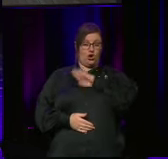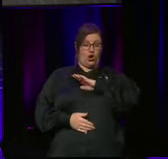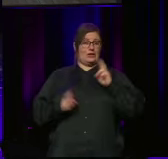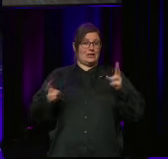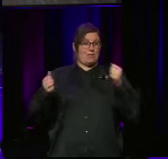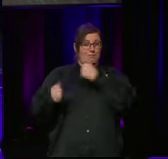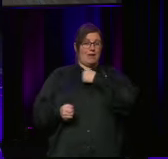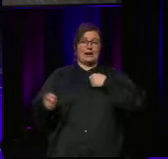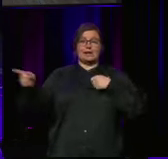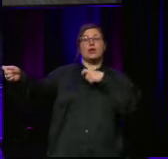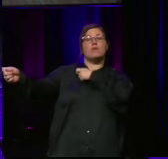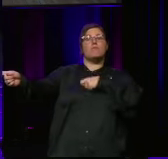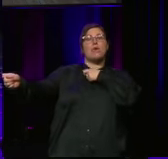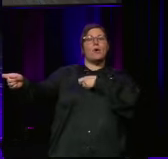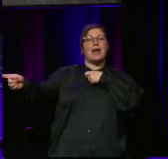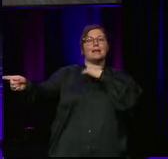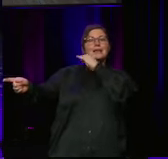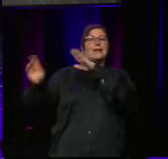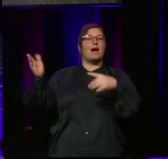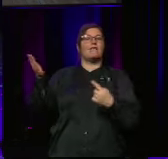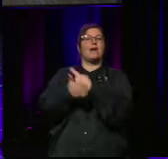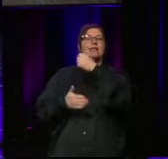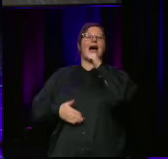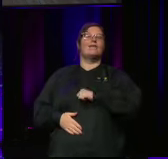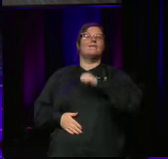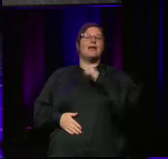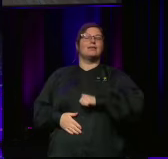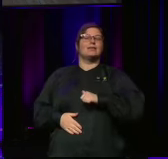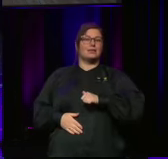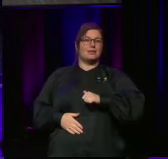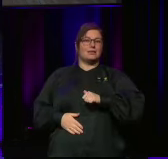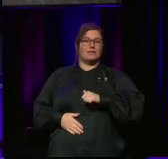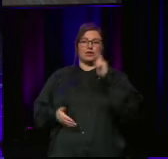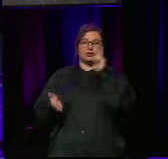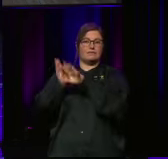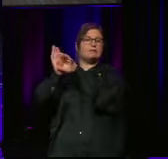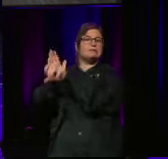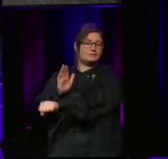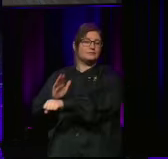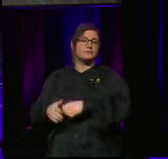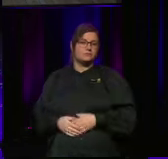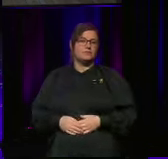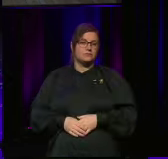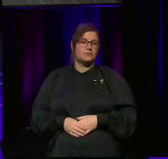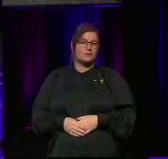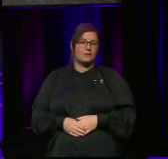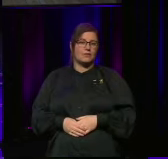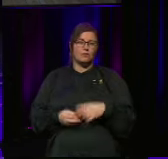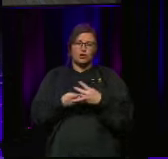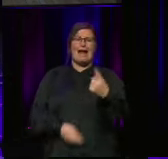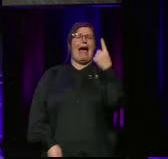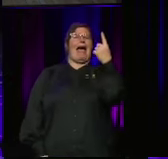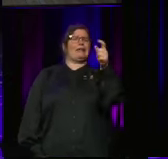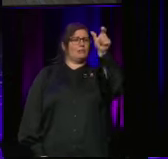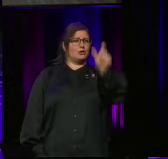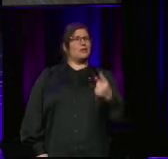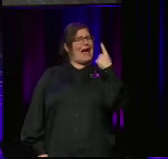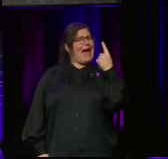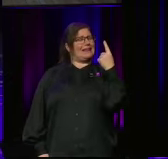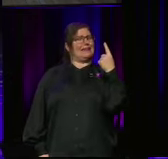Polen och som hon har här i Sverige. Och det är då en ämbetsman som kan sitta